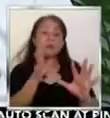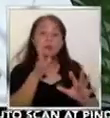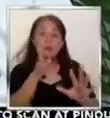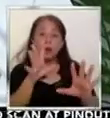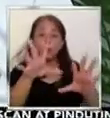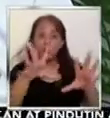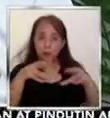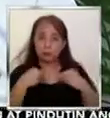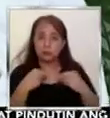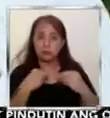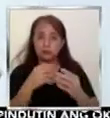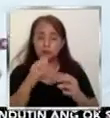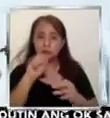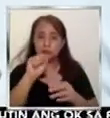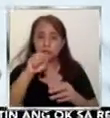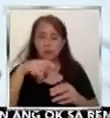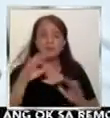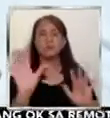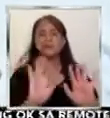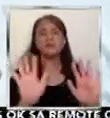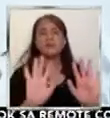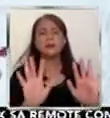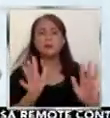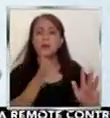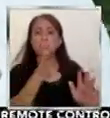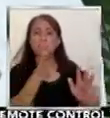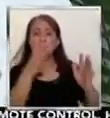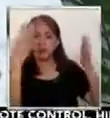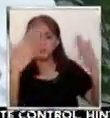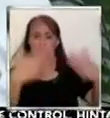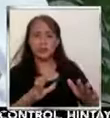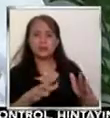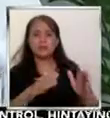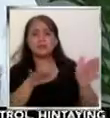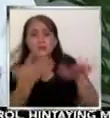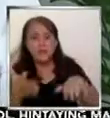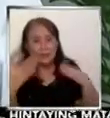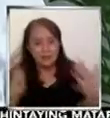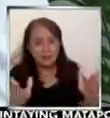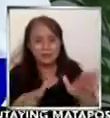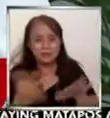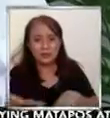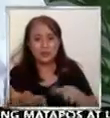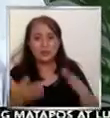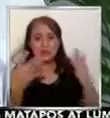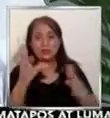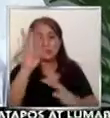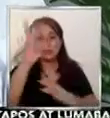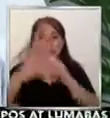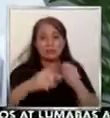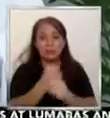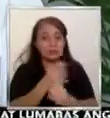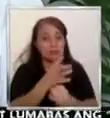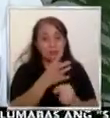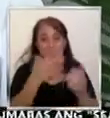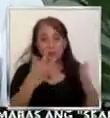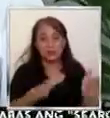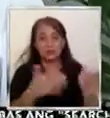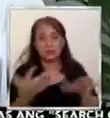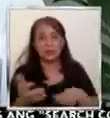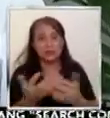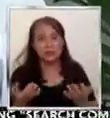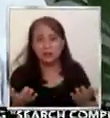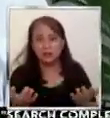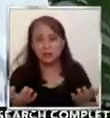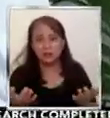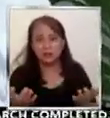beneficiaries. Nakakalungkot. Nananahimik na yung mami ko sa Manila Memorial Park. Magsi-6 years ng patay ang mami ko. At saka,